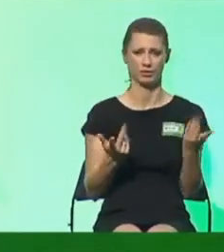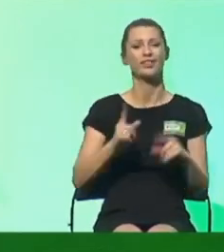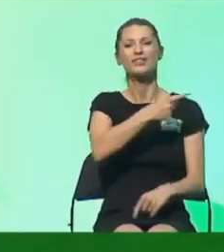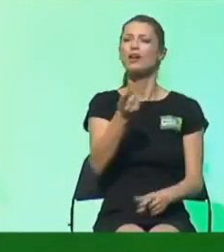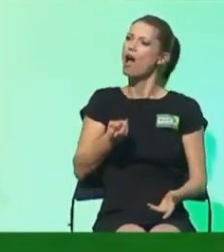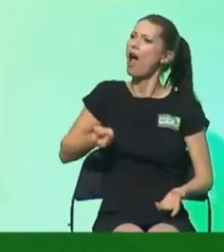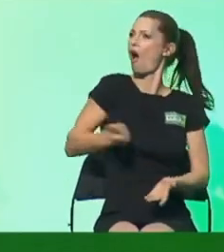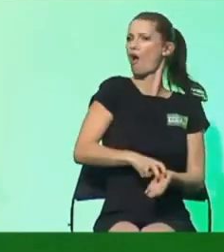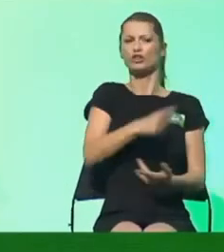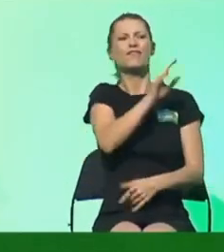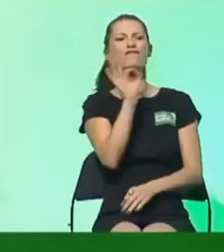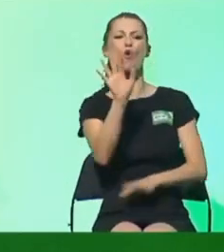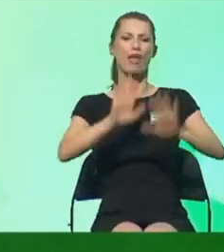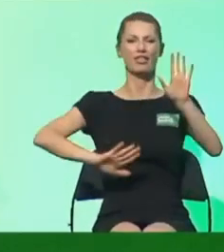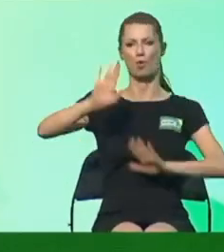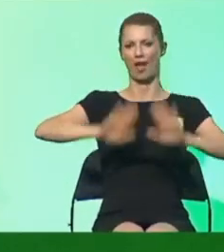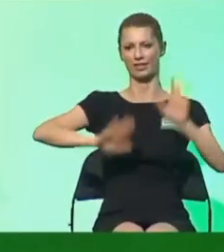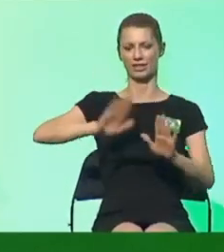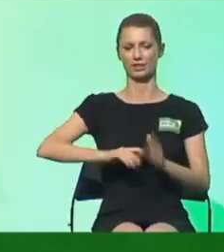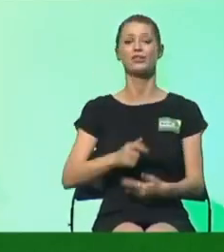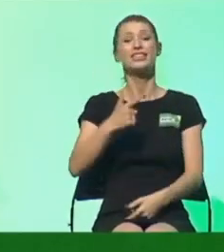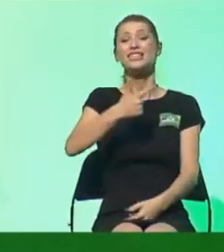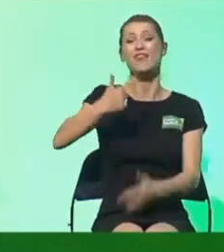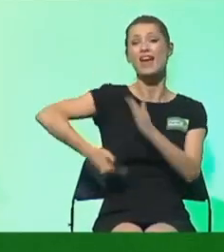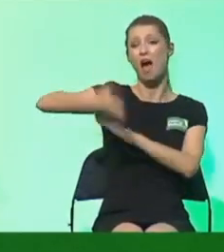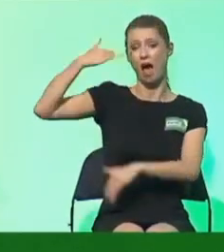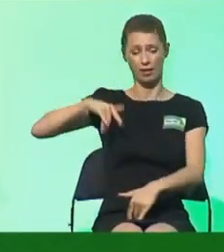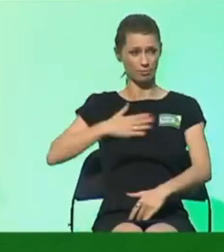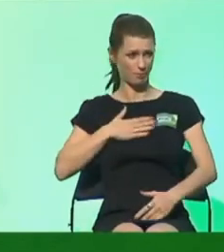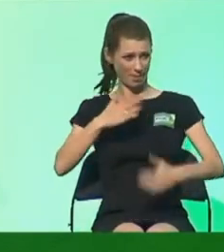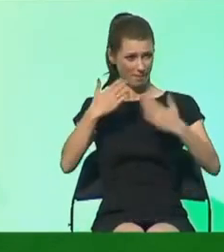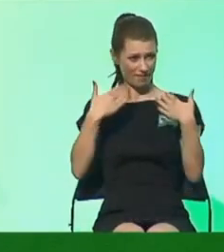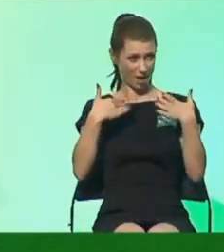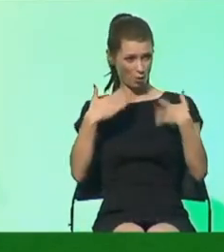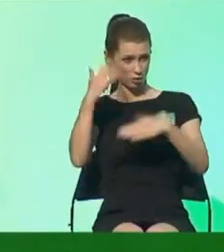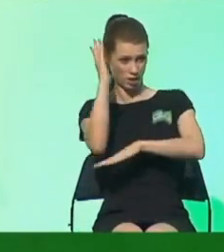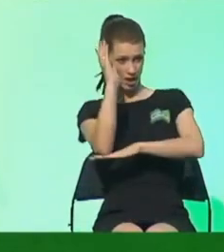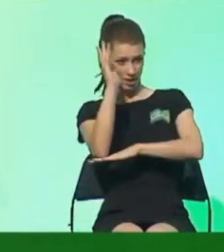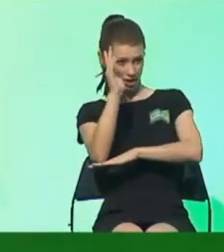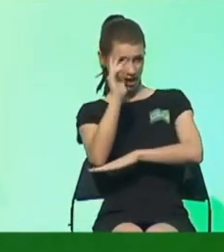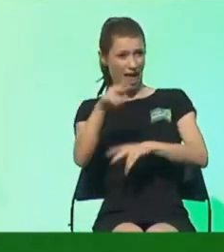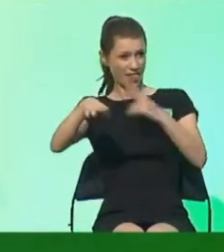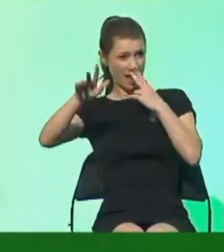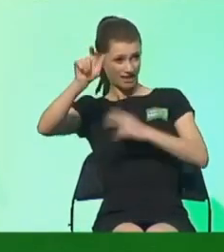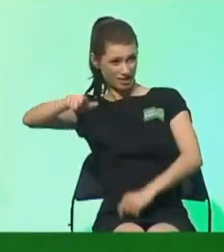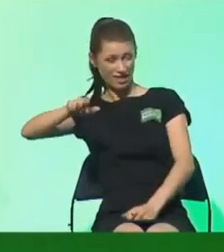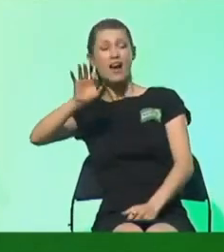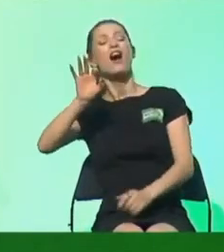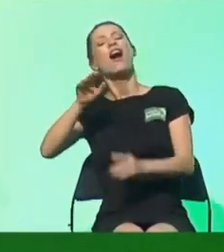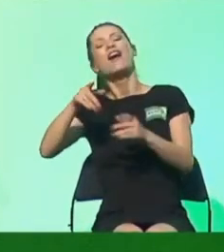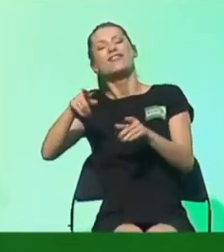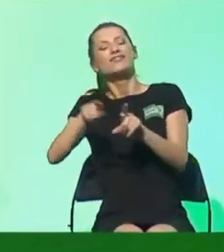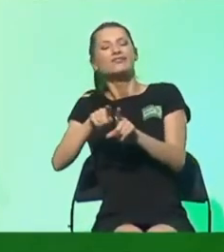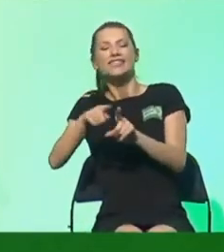aufzustehen für die Demokratie. Als ich vor 2 Jahren bei meiner Bewerbungsrede gesagt habe, Nazis wie Gauland müssen wir, wo immer wir ihnen